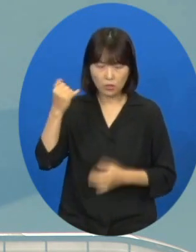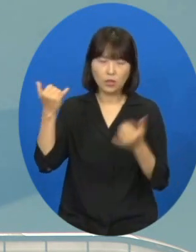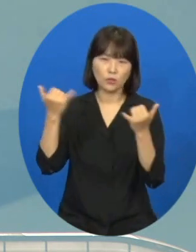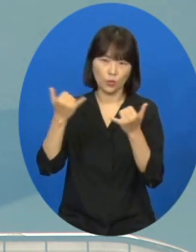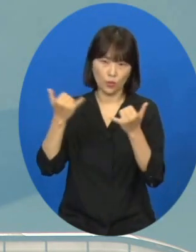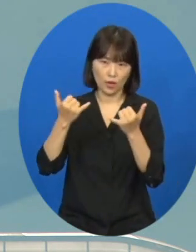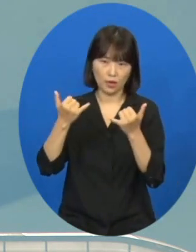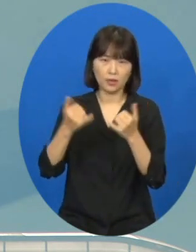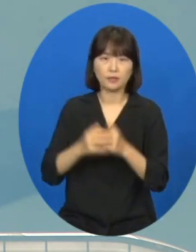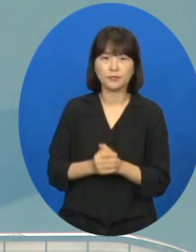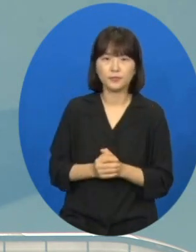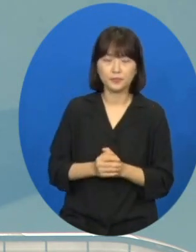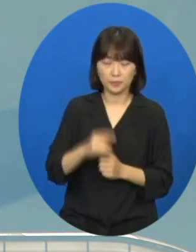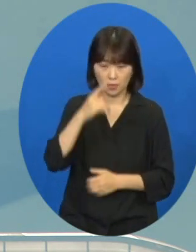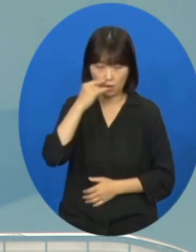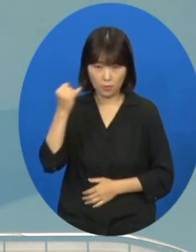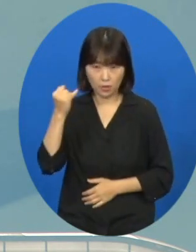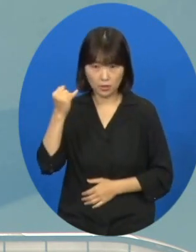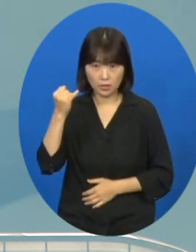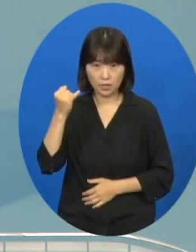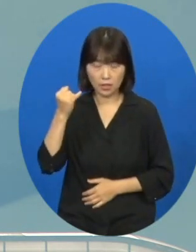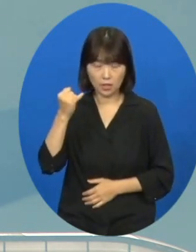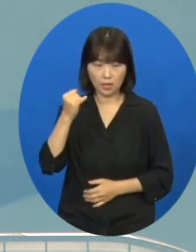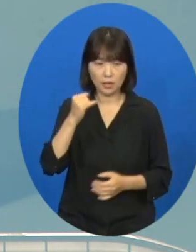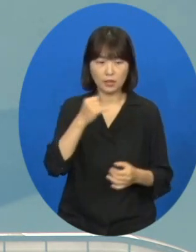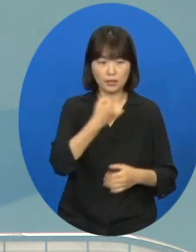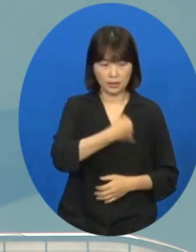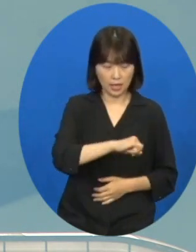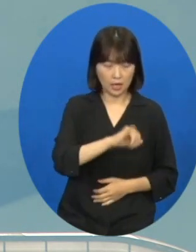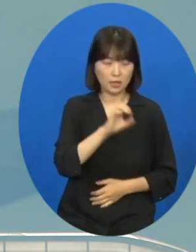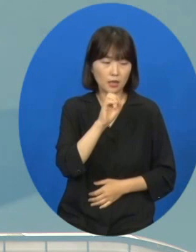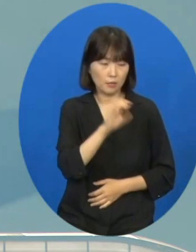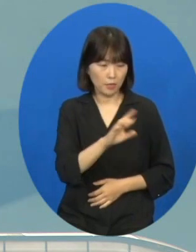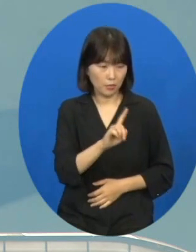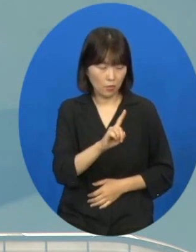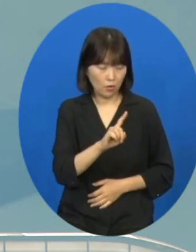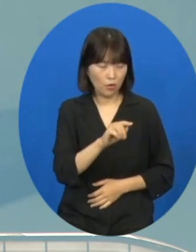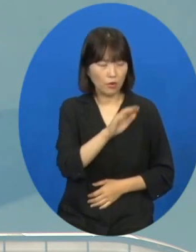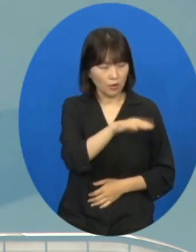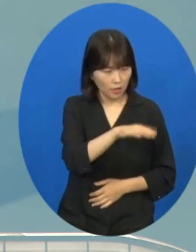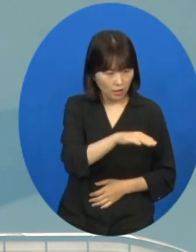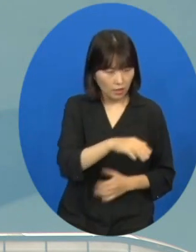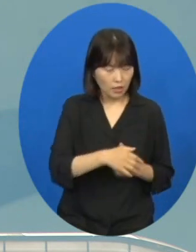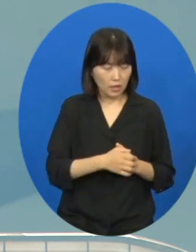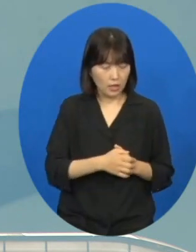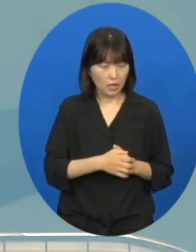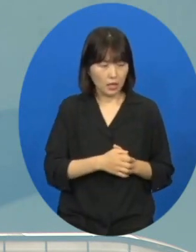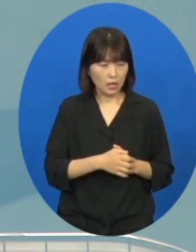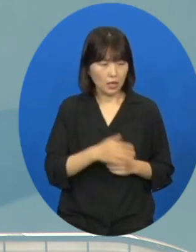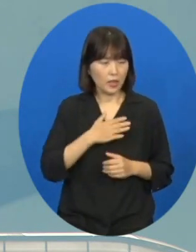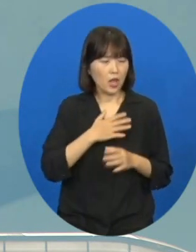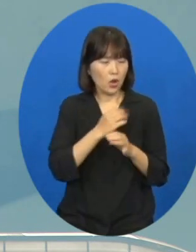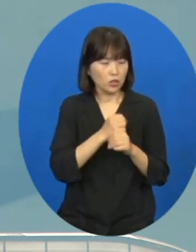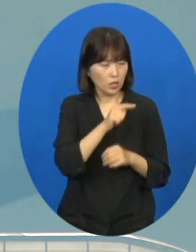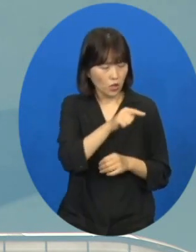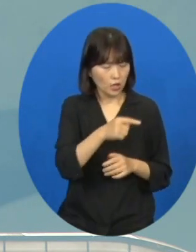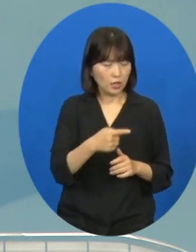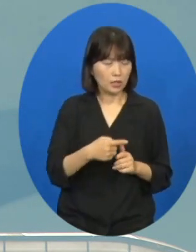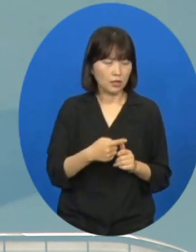통화입니다. 그때 어머니가 조수미 씨에게 이렇게 말해요. 수미야, 내가 언제